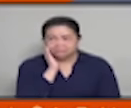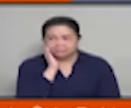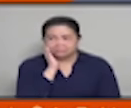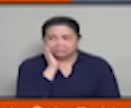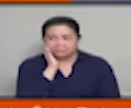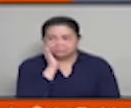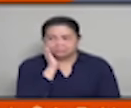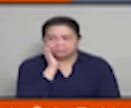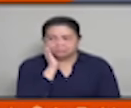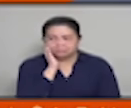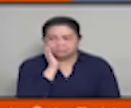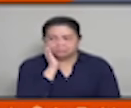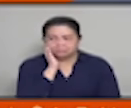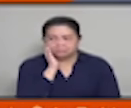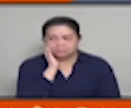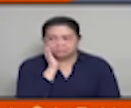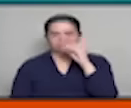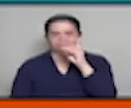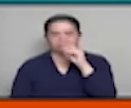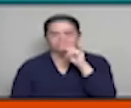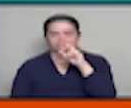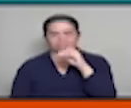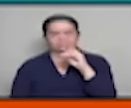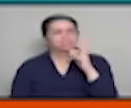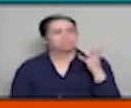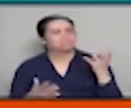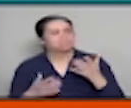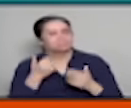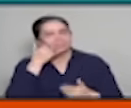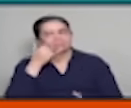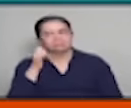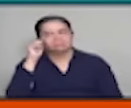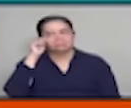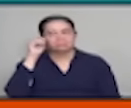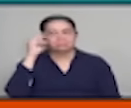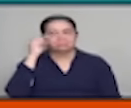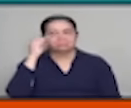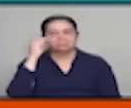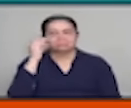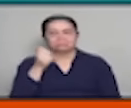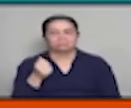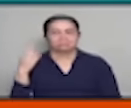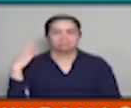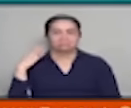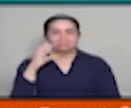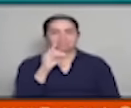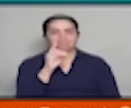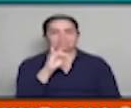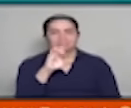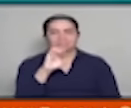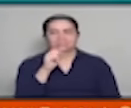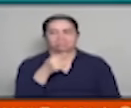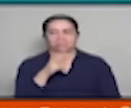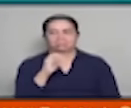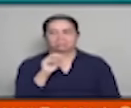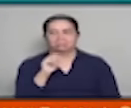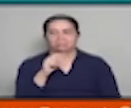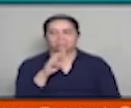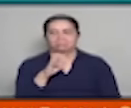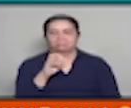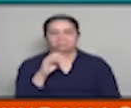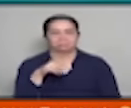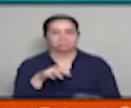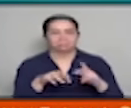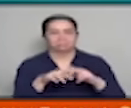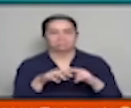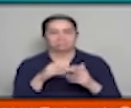Kahit nabayaw ko po siya, hindi ko siya pinapanigan. Sige na, sa inyong telepono si Alberto Macaraig, DILG, mga Tarim, Pangasinan.